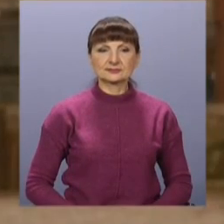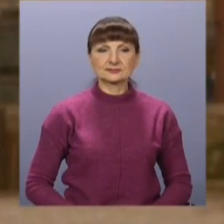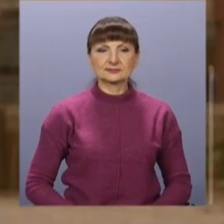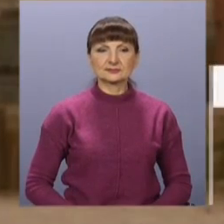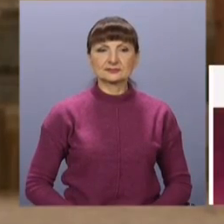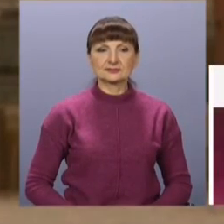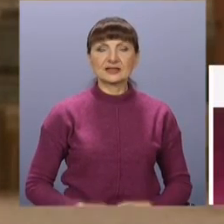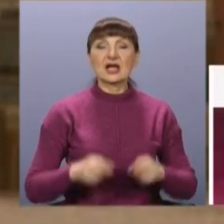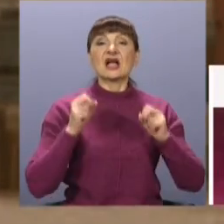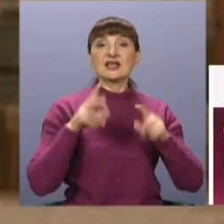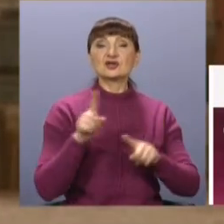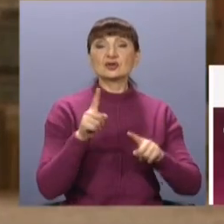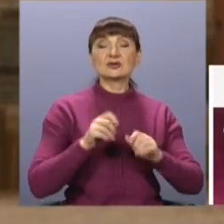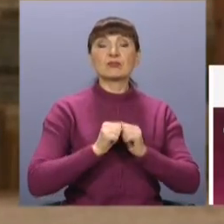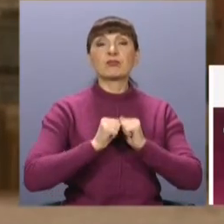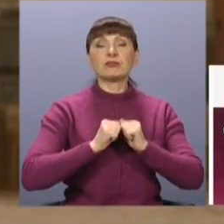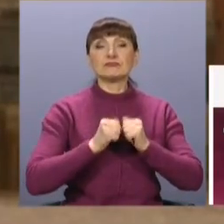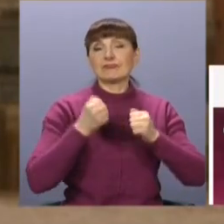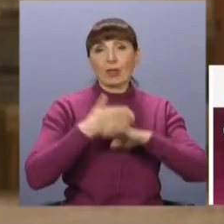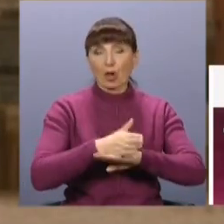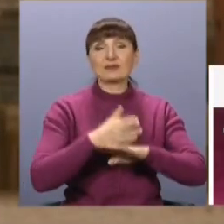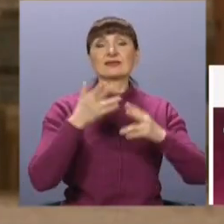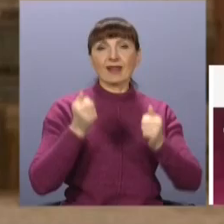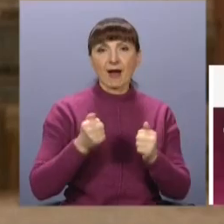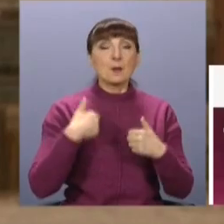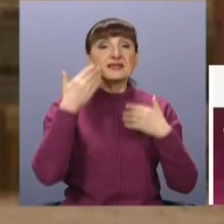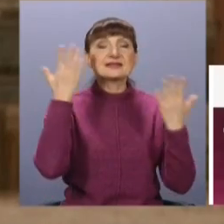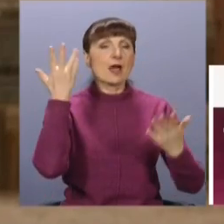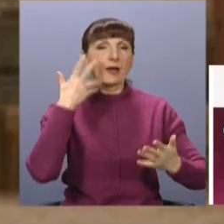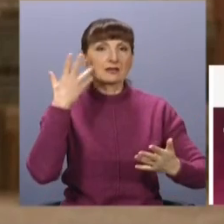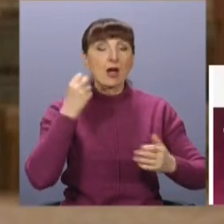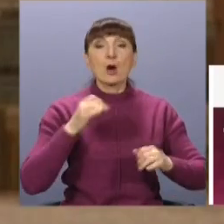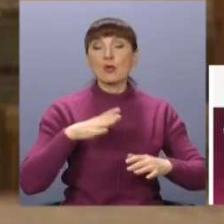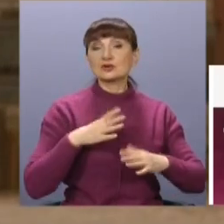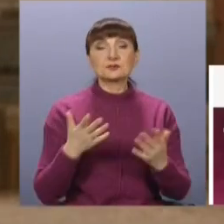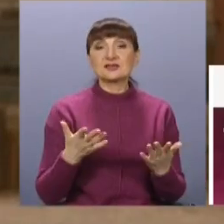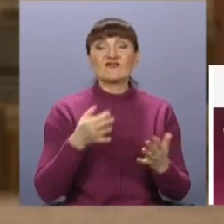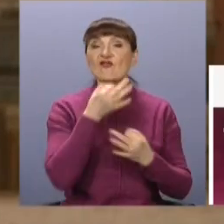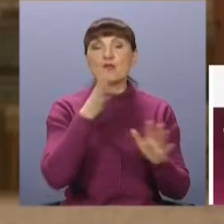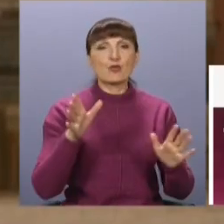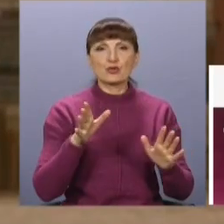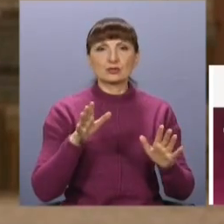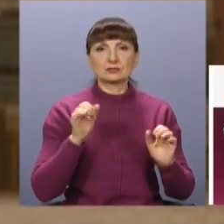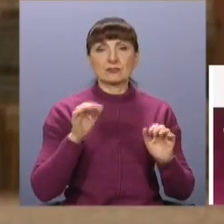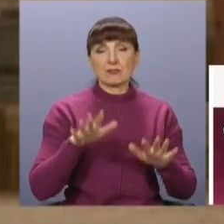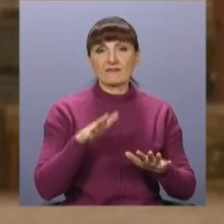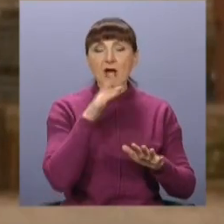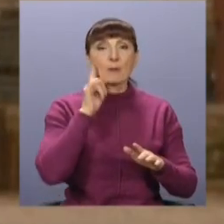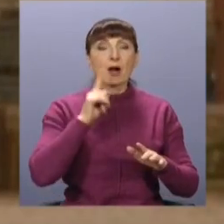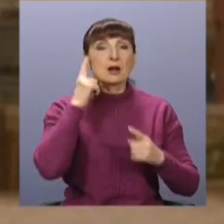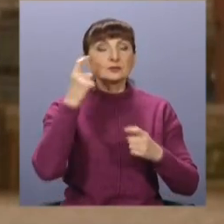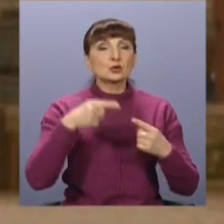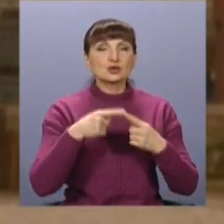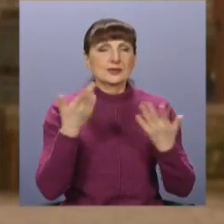риск что этот пузырь лопнет велик при этом мы не знаем когда это может произойти в любую секунду и пока предсказать это